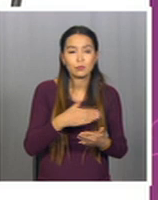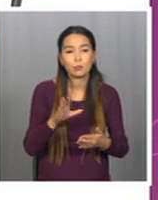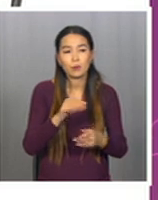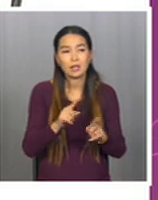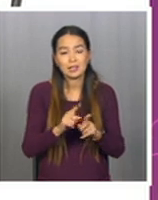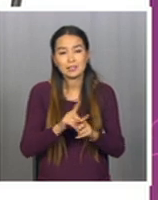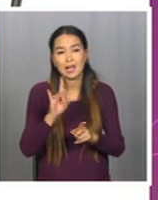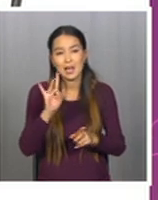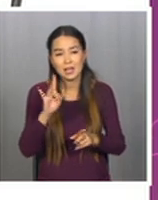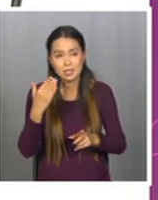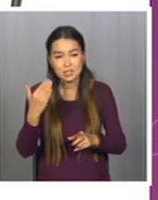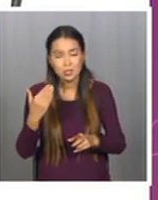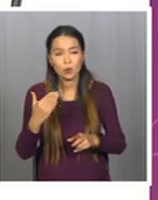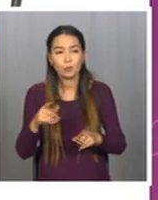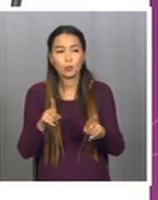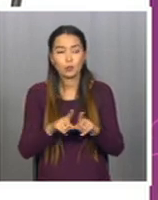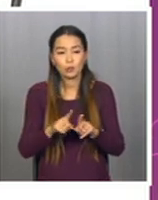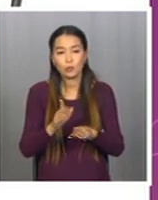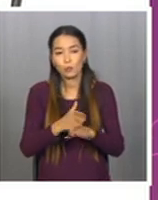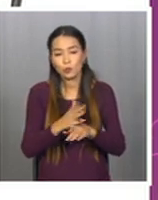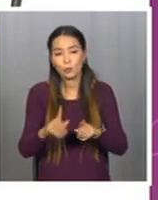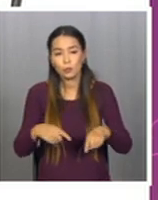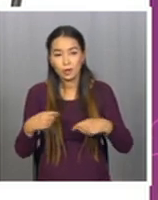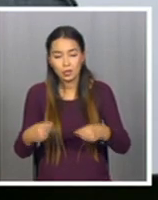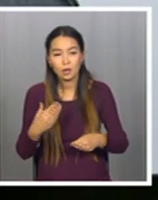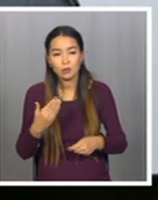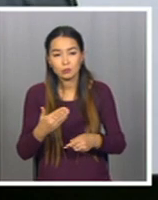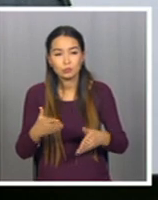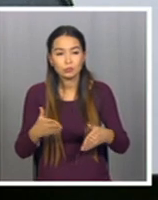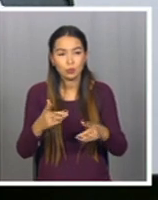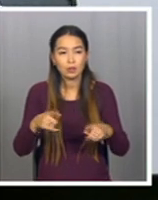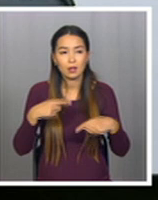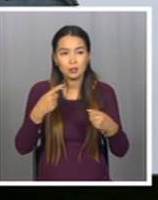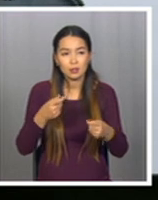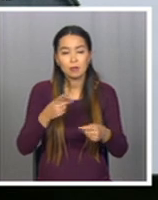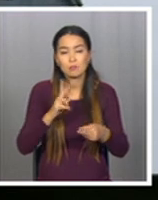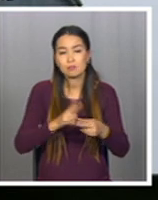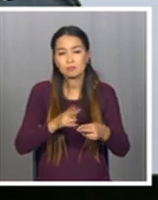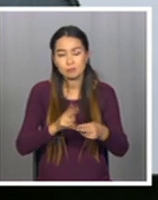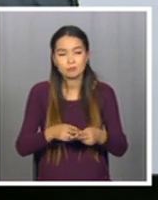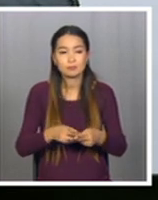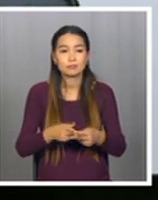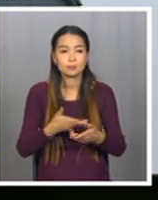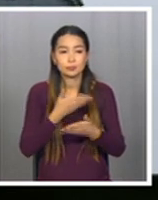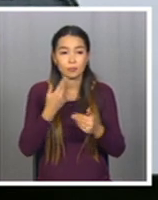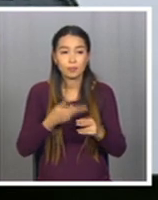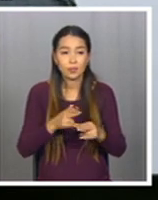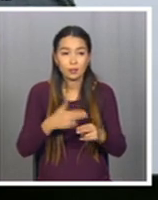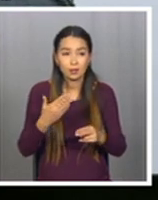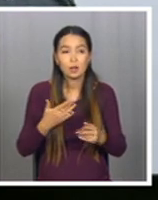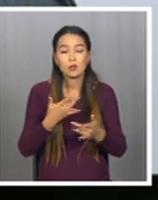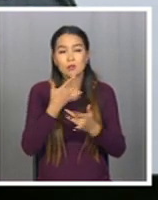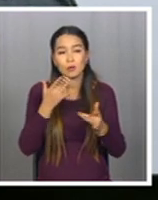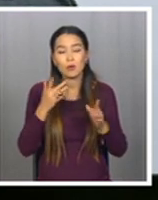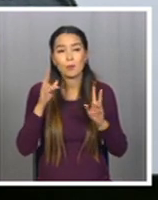кезде, ол жерден жылу бөлінетіндіктен біз оны активті кедергі деп анықтадық. Және бүгінгі тақырыбымызға